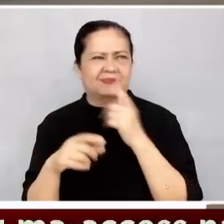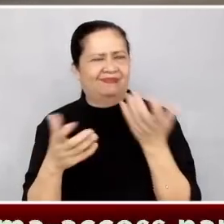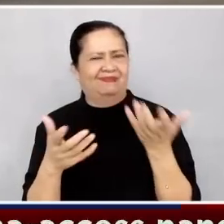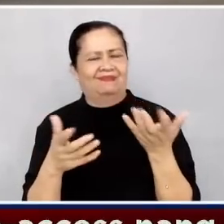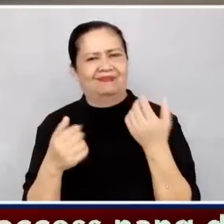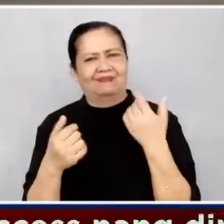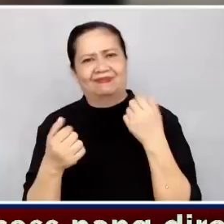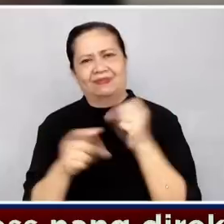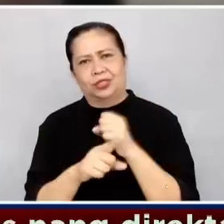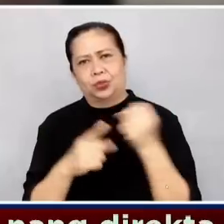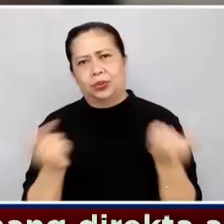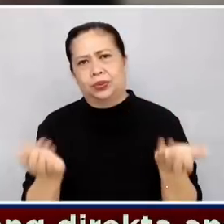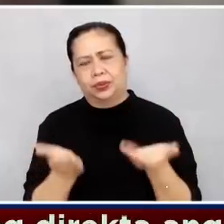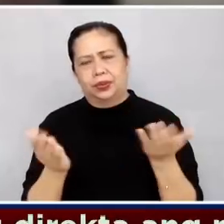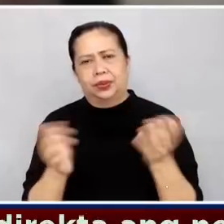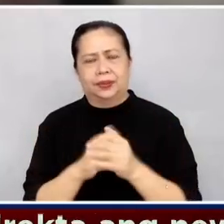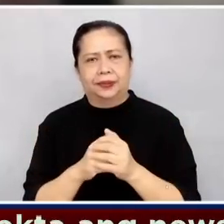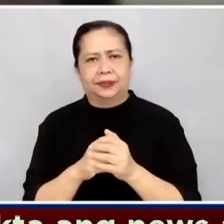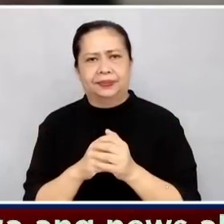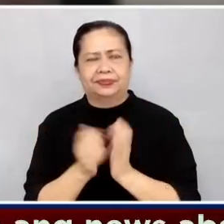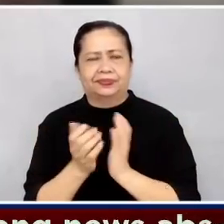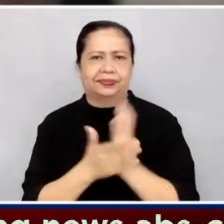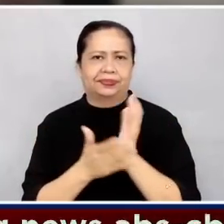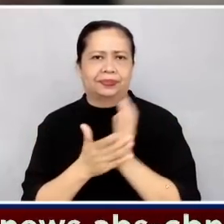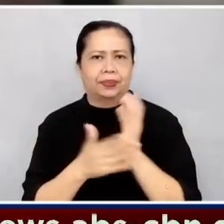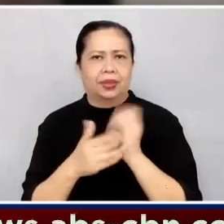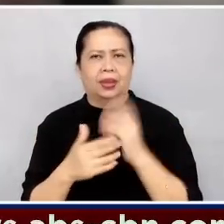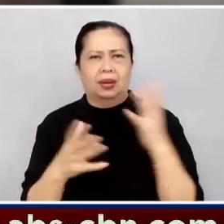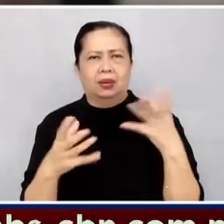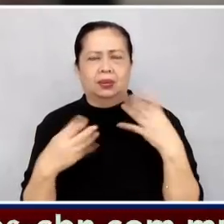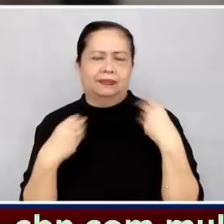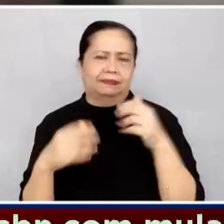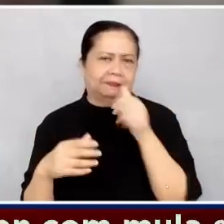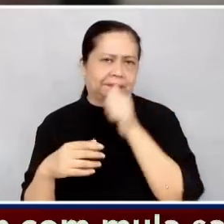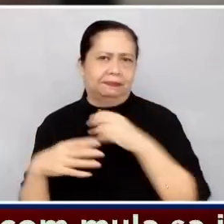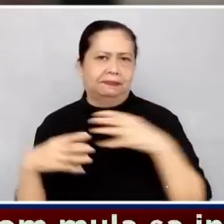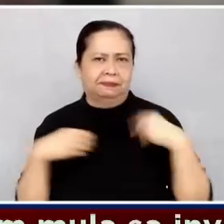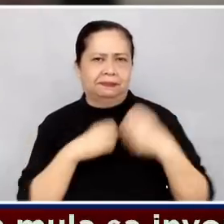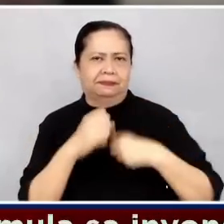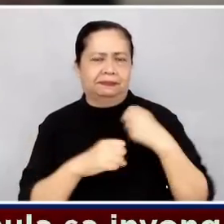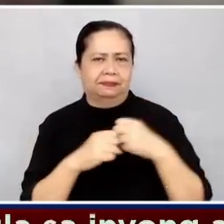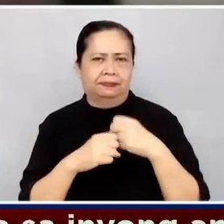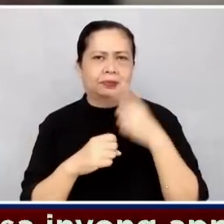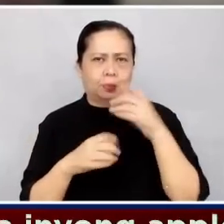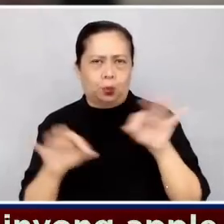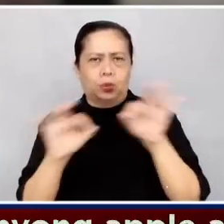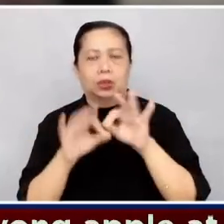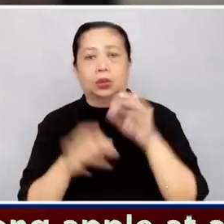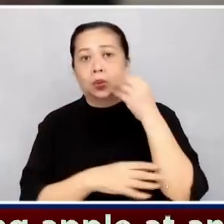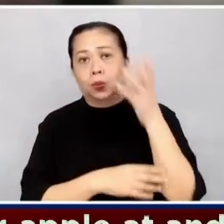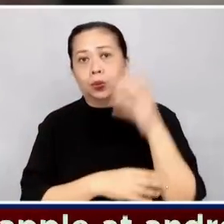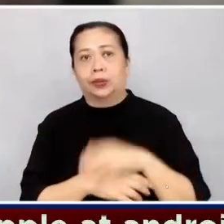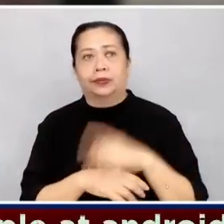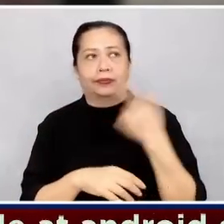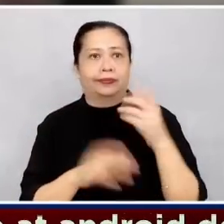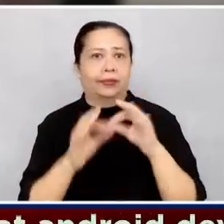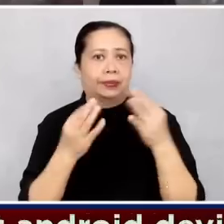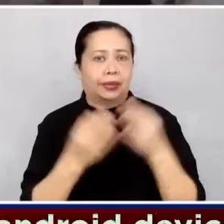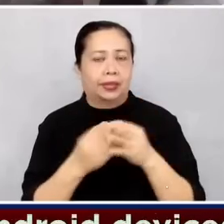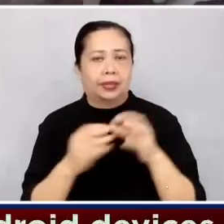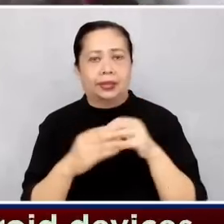yung sitwasyon ngayon. Iano na namin yung sarili namin na magsakripisyo para lang makauwi sa ibang pamilya na nasa